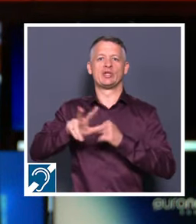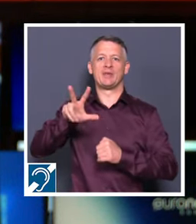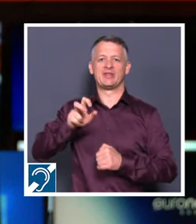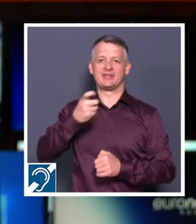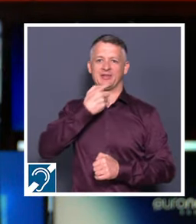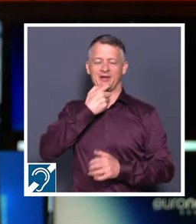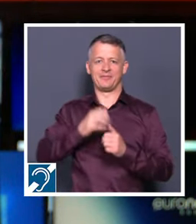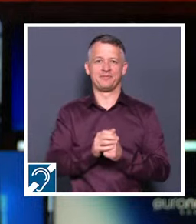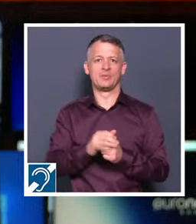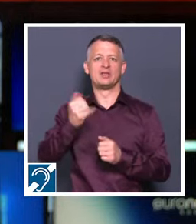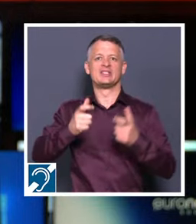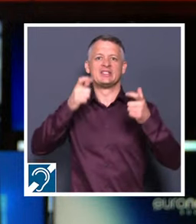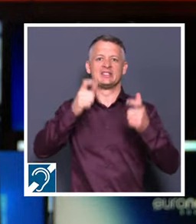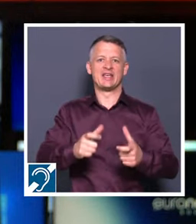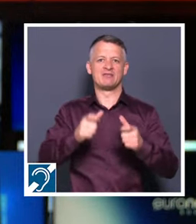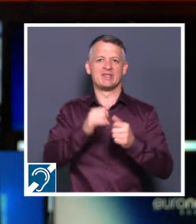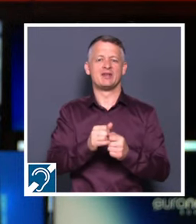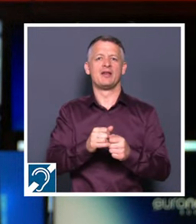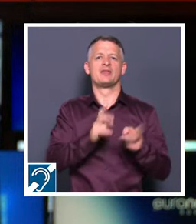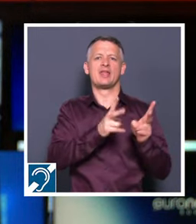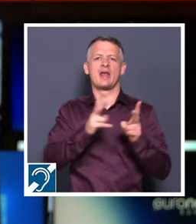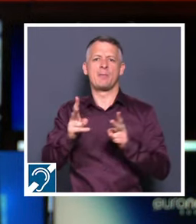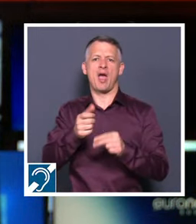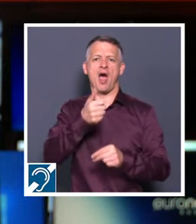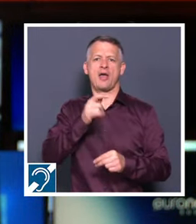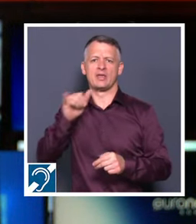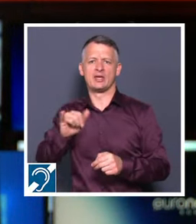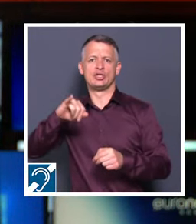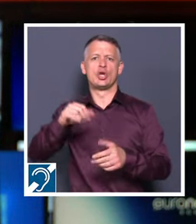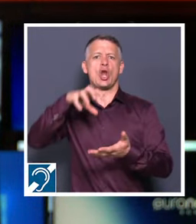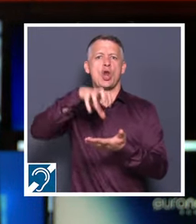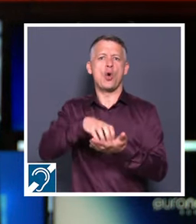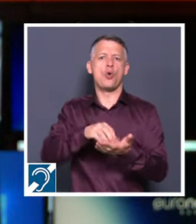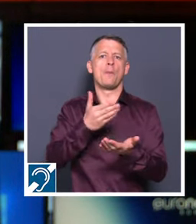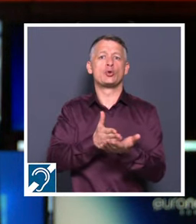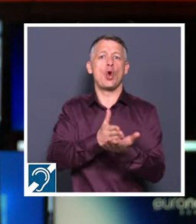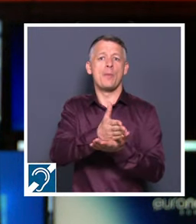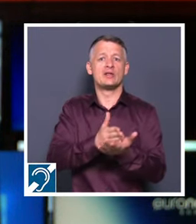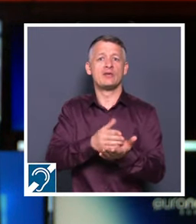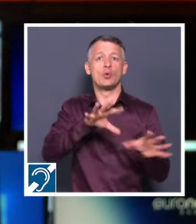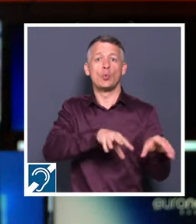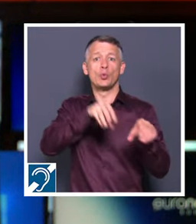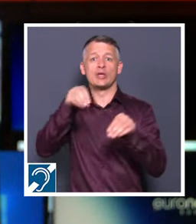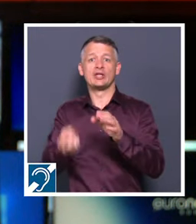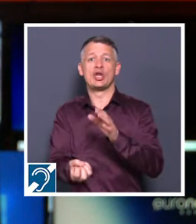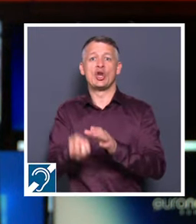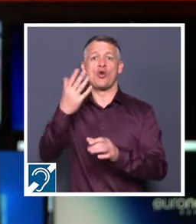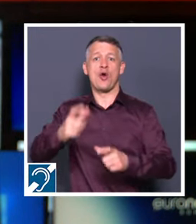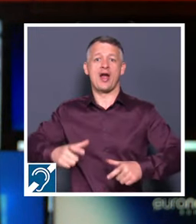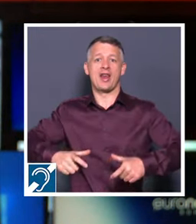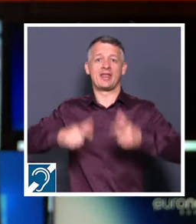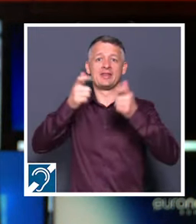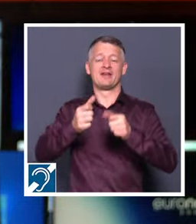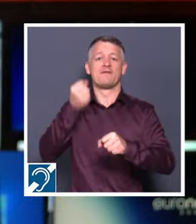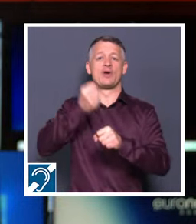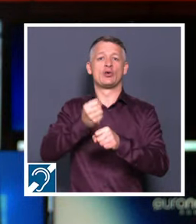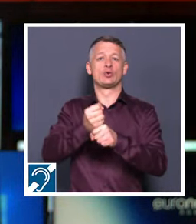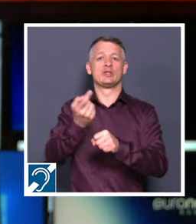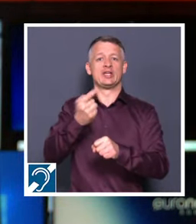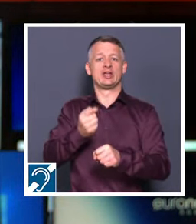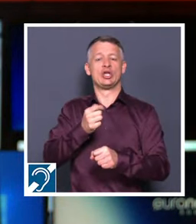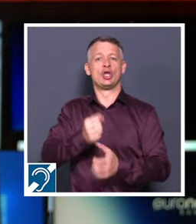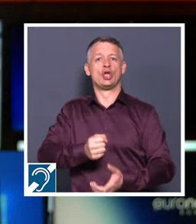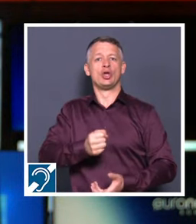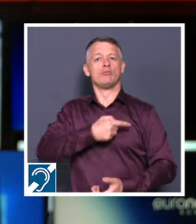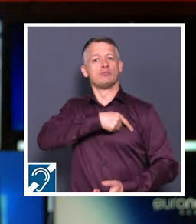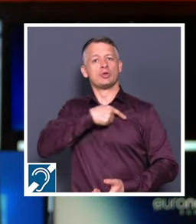oncologie, neurochirurgie, terapie intensivă, dar și blocul operator au fost mutate în noua clădire, făcută din donațiile oamenilor și